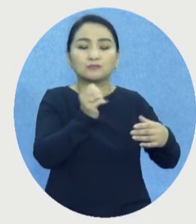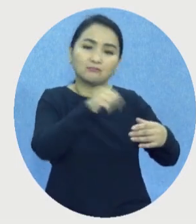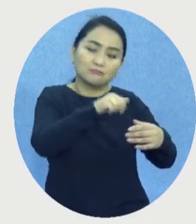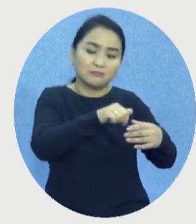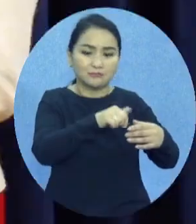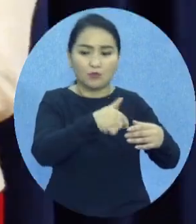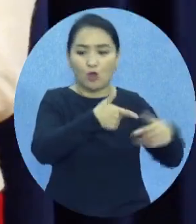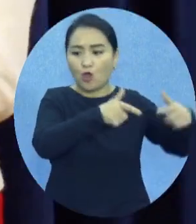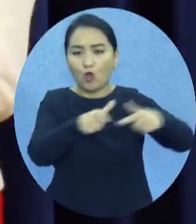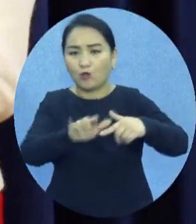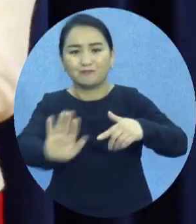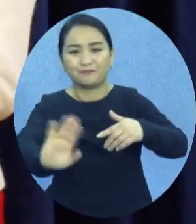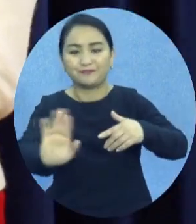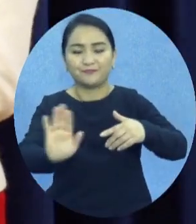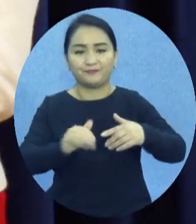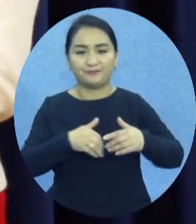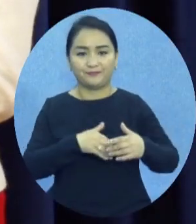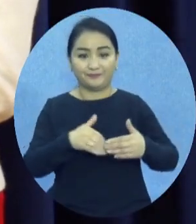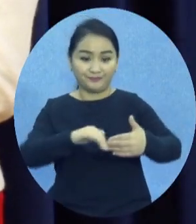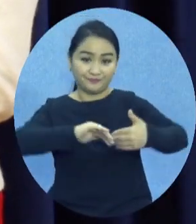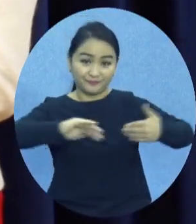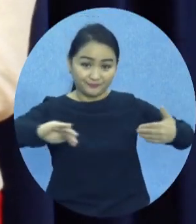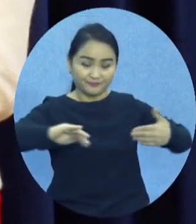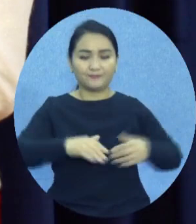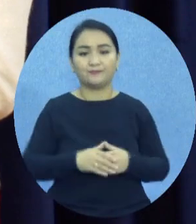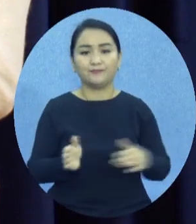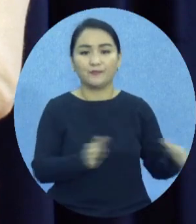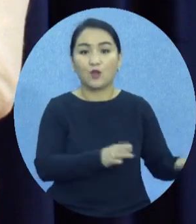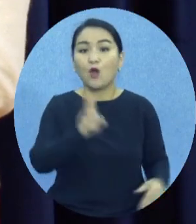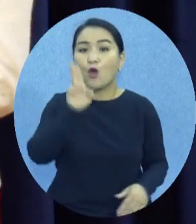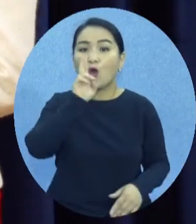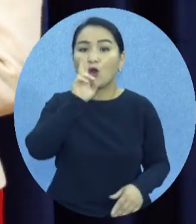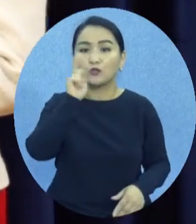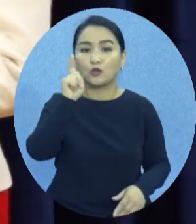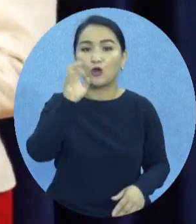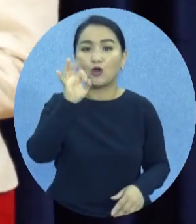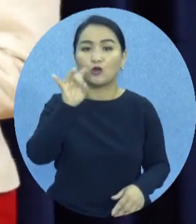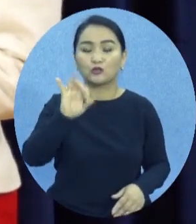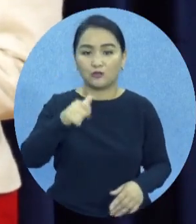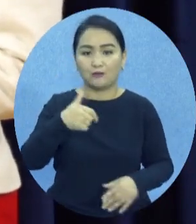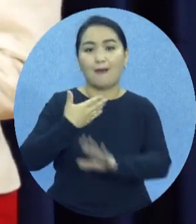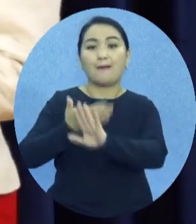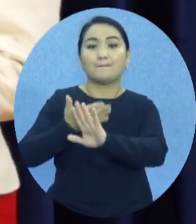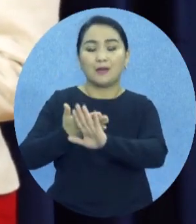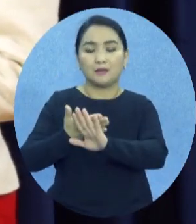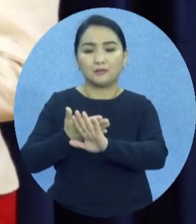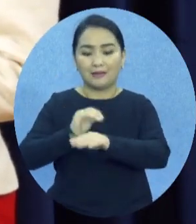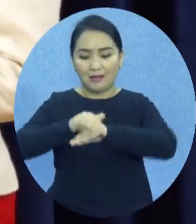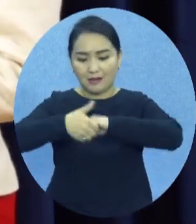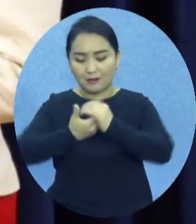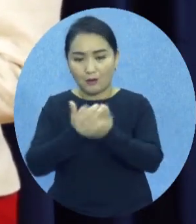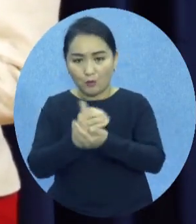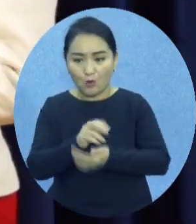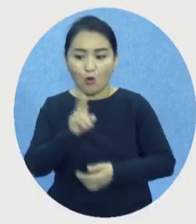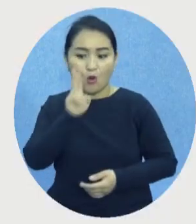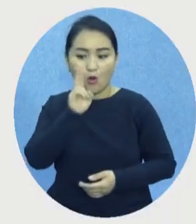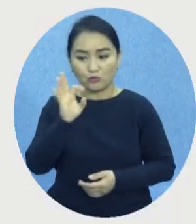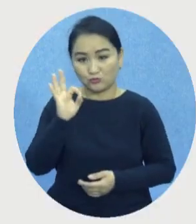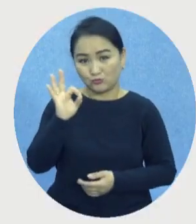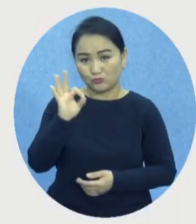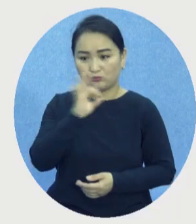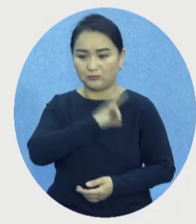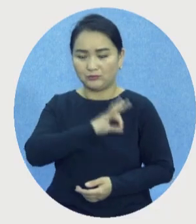нэ. Хоолны хорлогоос сэргийлж сайтар гараа угаах, хоол хүнсний бүтээгдэхүүнийг болгож